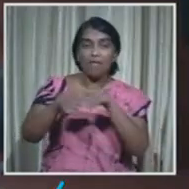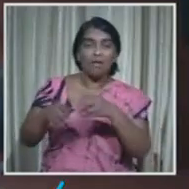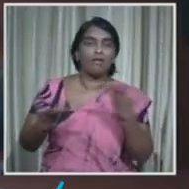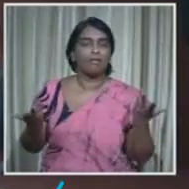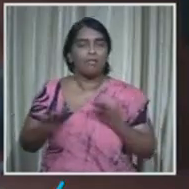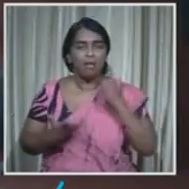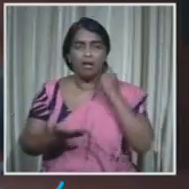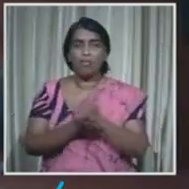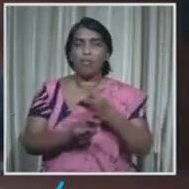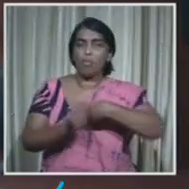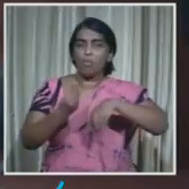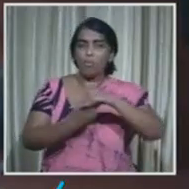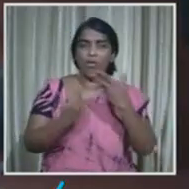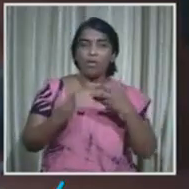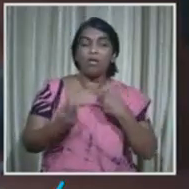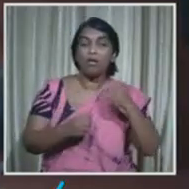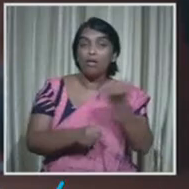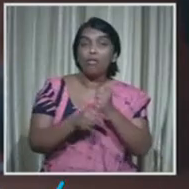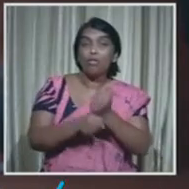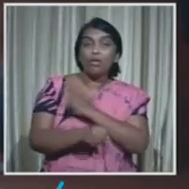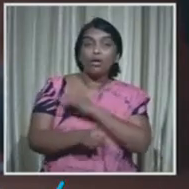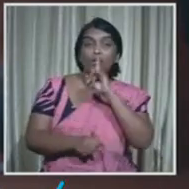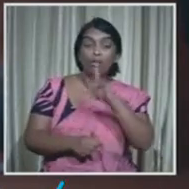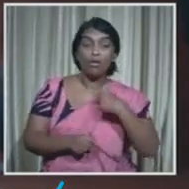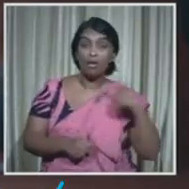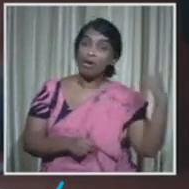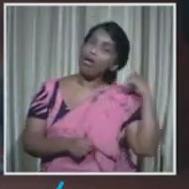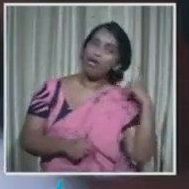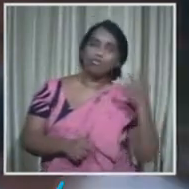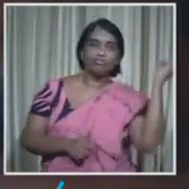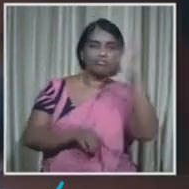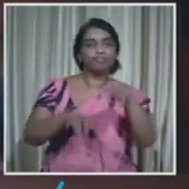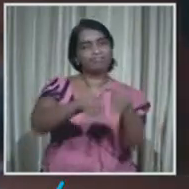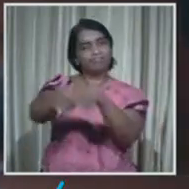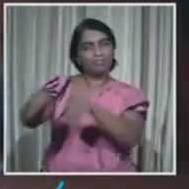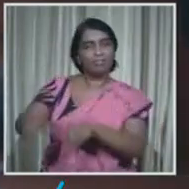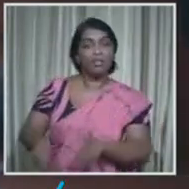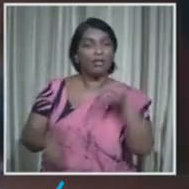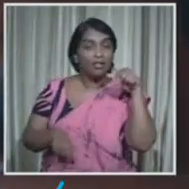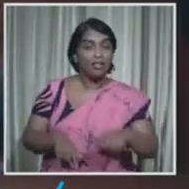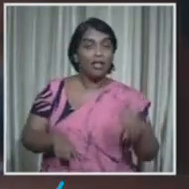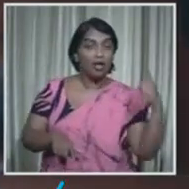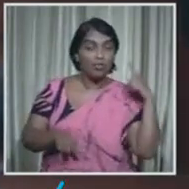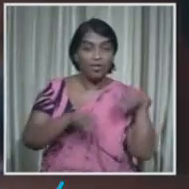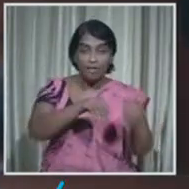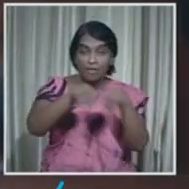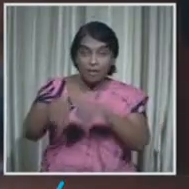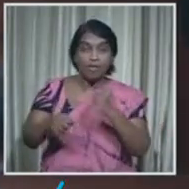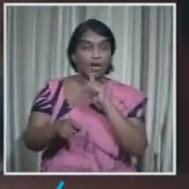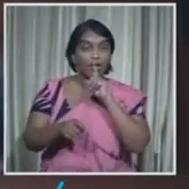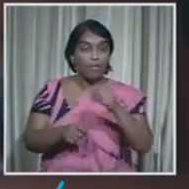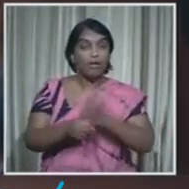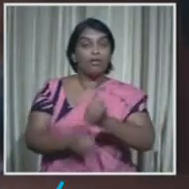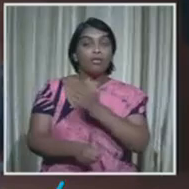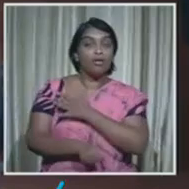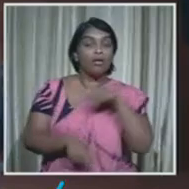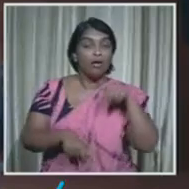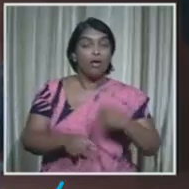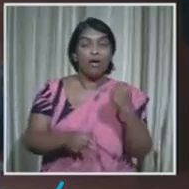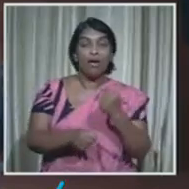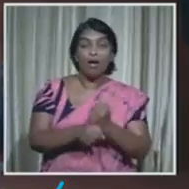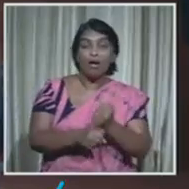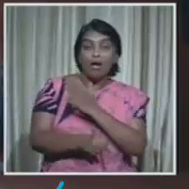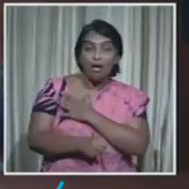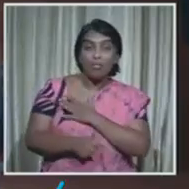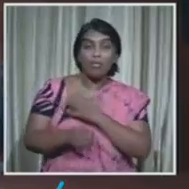නැහැ පොහොර ටික නැහැ මොකද්ද ගෝඨාභය කිව්වේ මම හමුදාව වගා කරනවා කිව්වා දැන් හමුදාව දාලා වගා කරන කිව්ව ගෝඨාභයට හමුදාව දාගෙන බැරක්